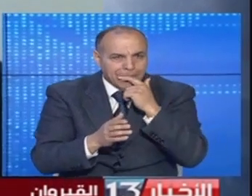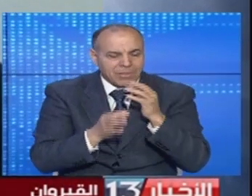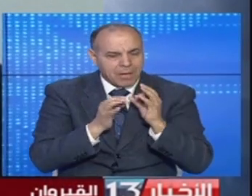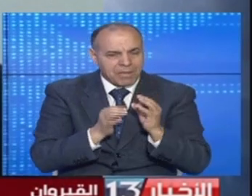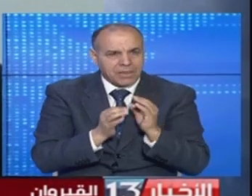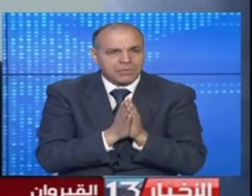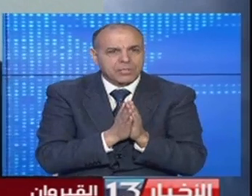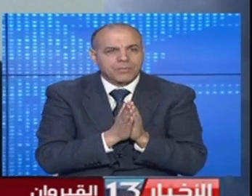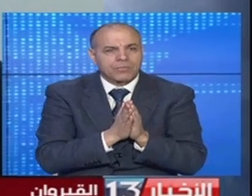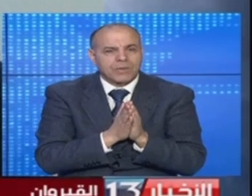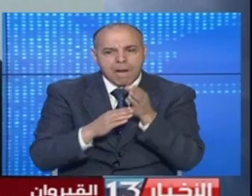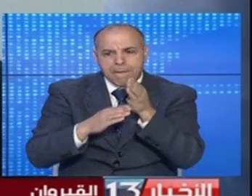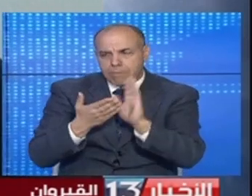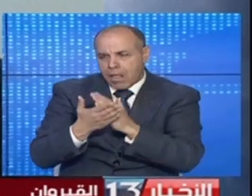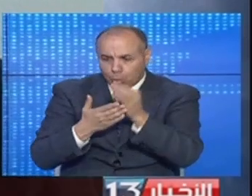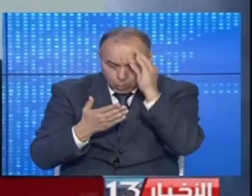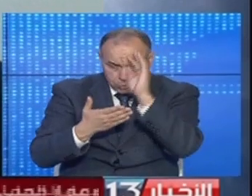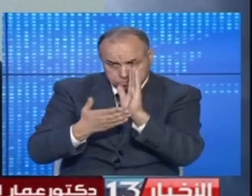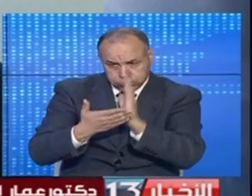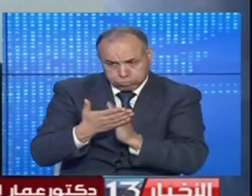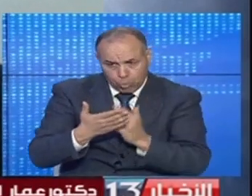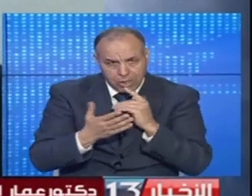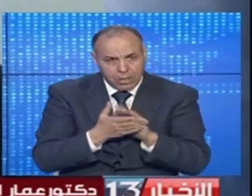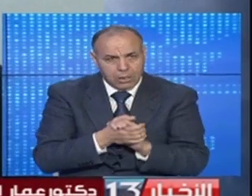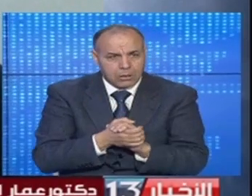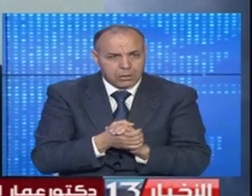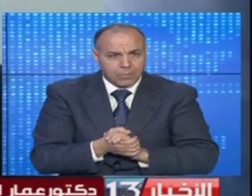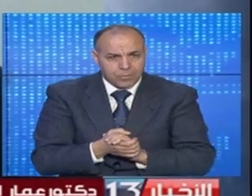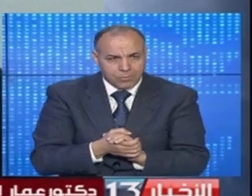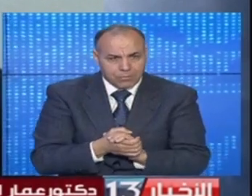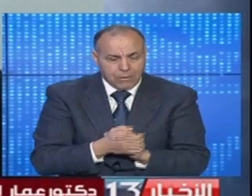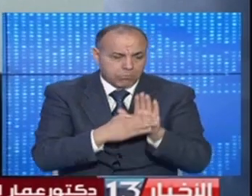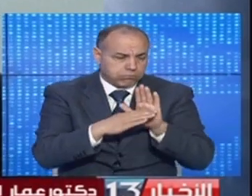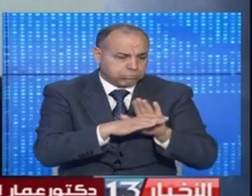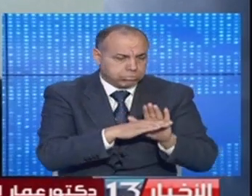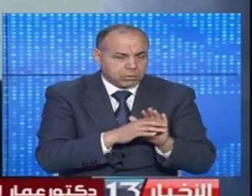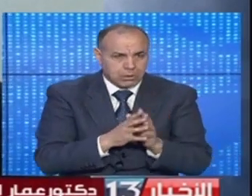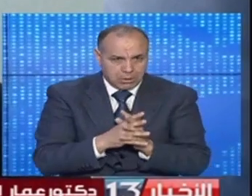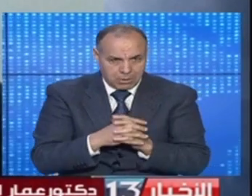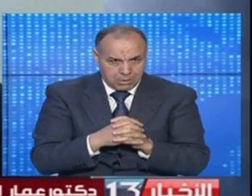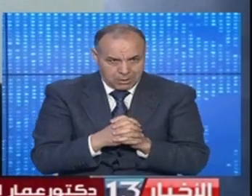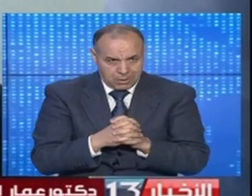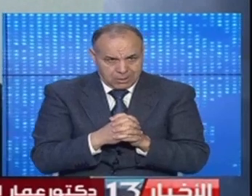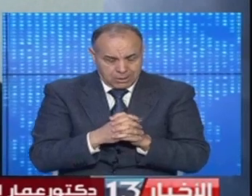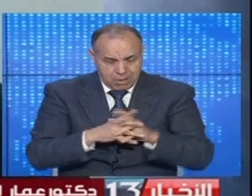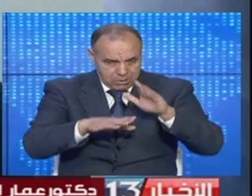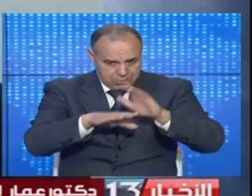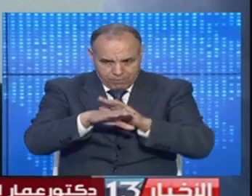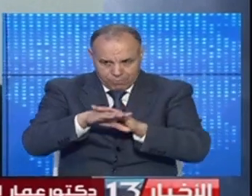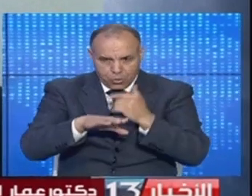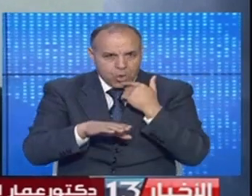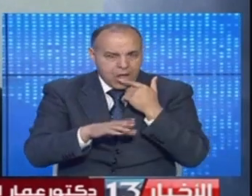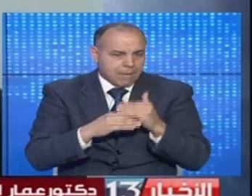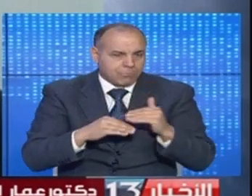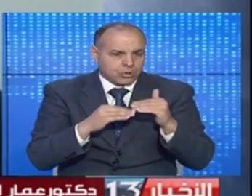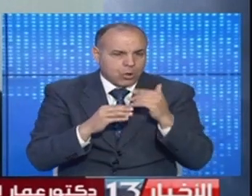يعني لاستراتيجيتها من فيما يخص مواد ال اه الوقايه والتوعيه على حتى على